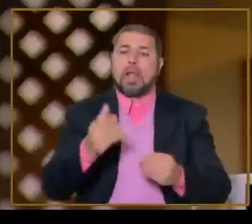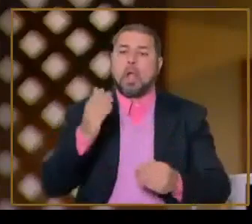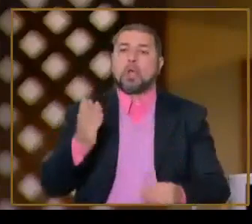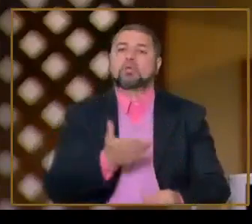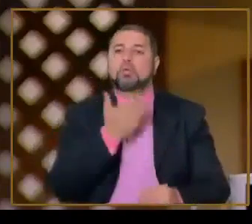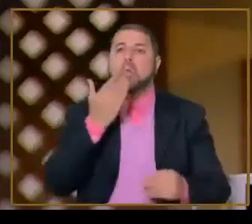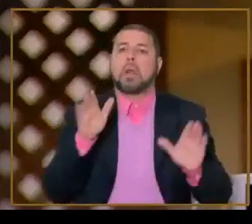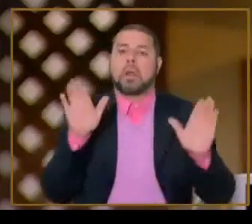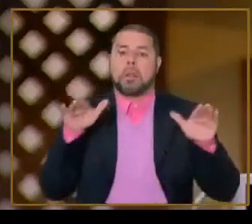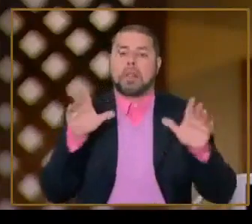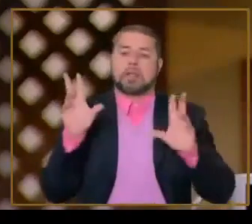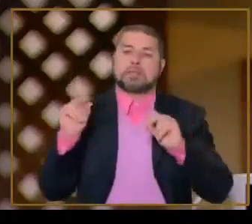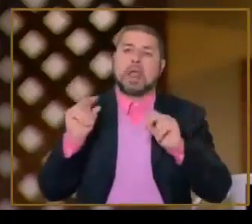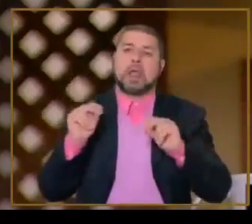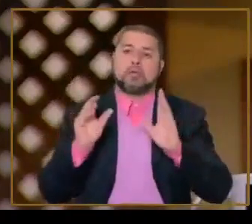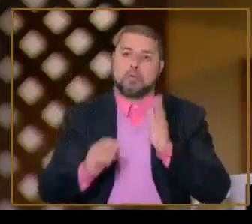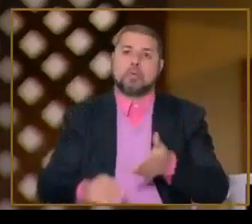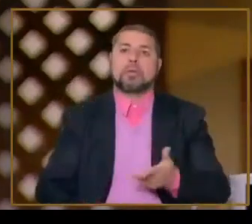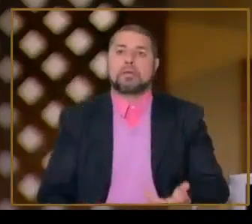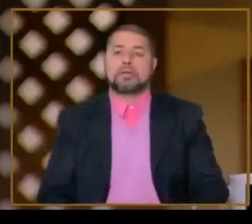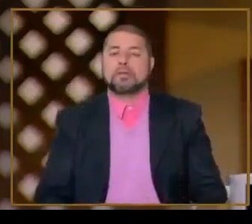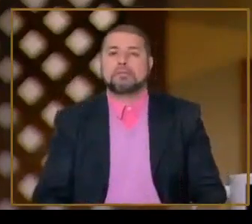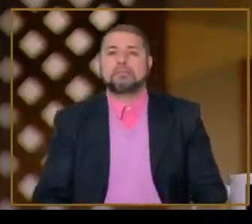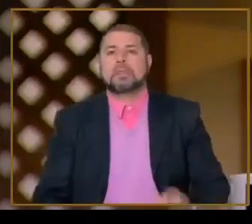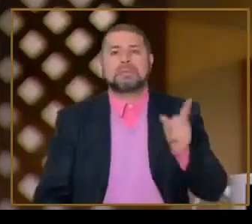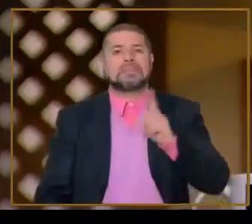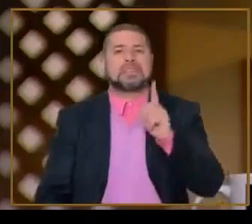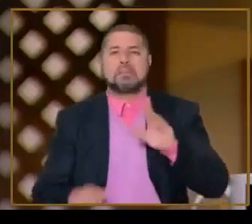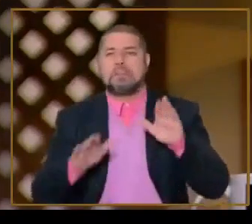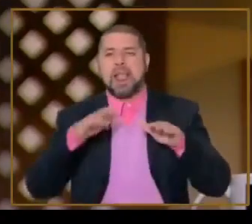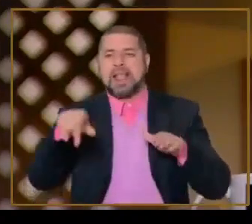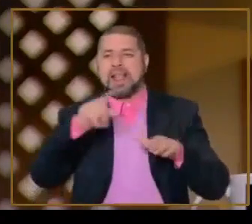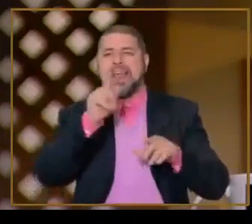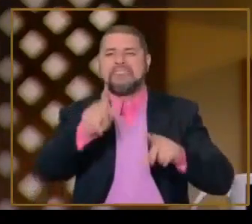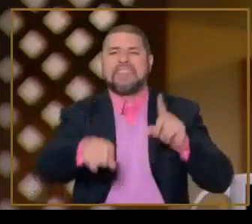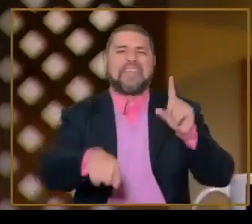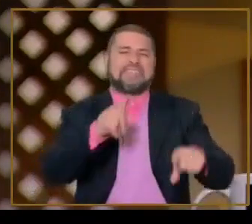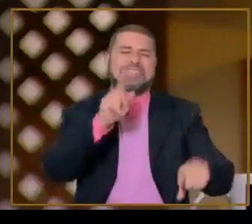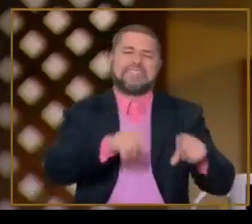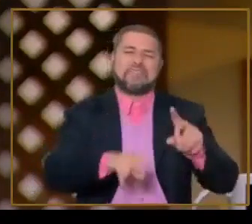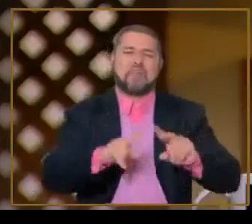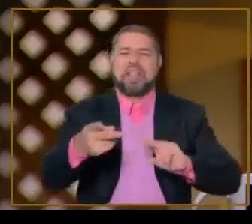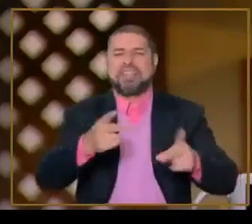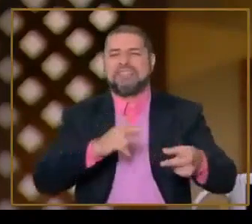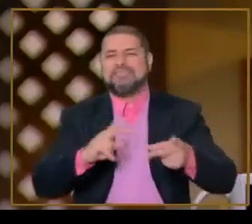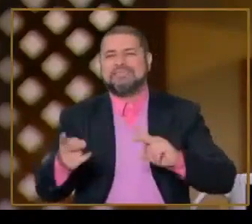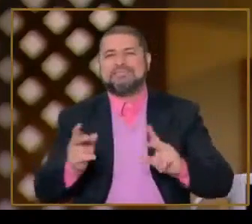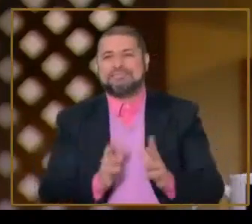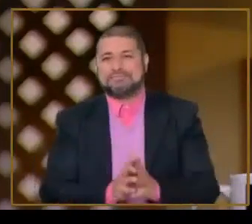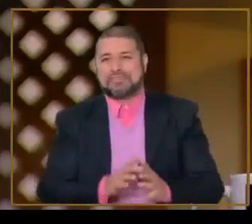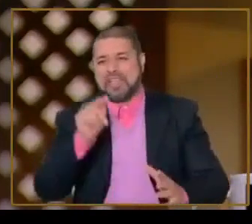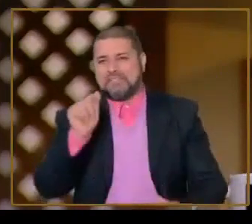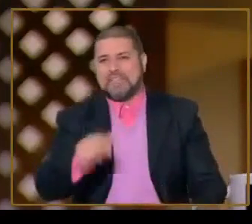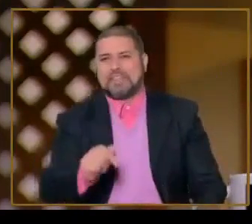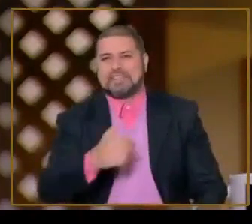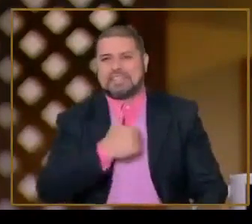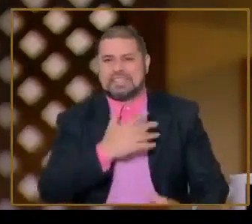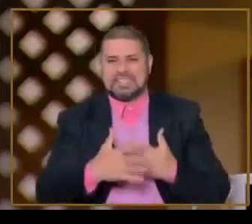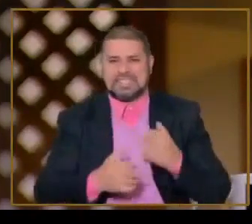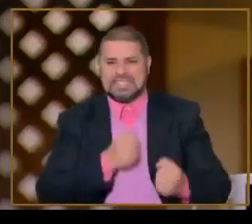رسول ملك برضو بس احنا مش ملاكه فاحنا فينا